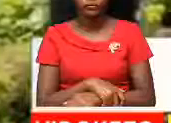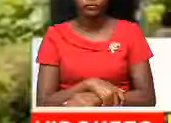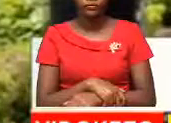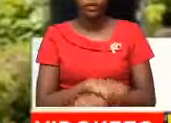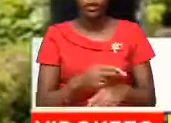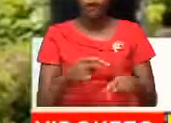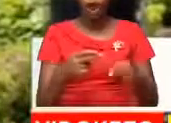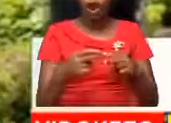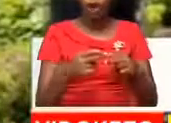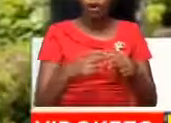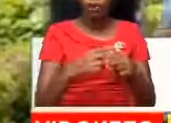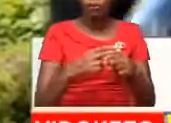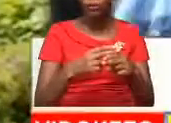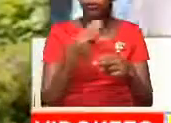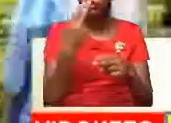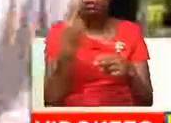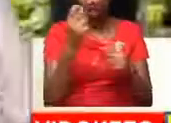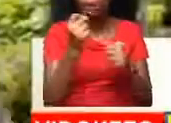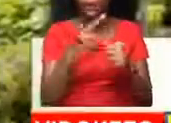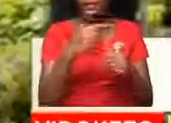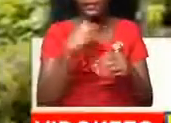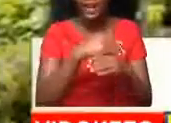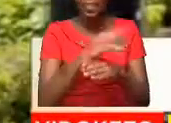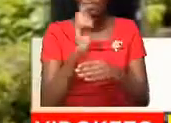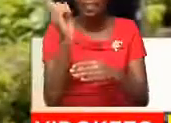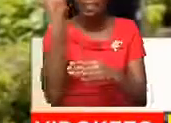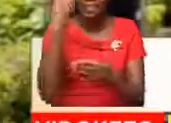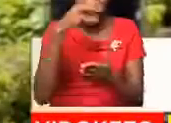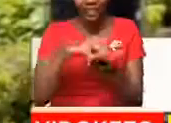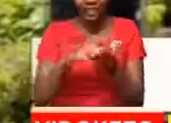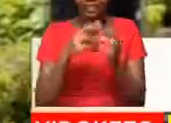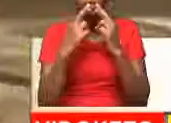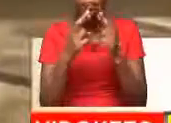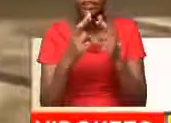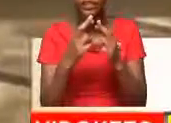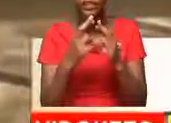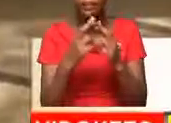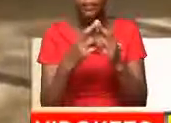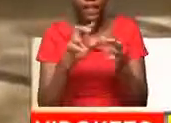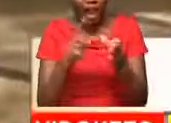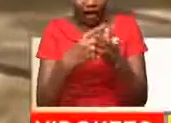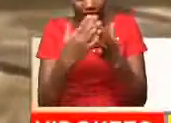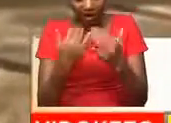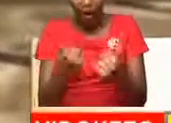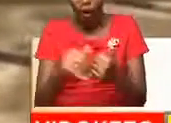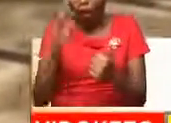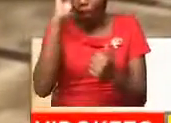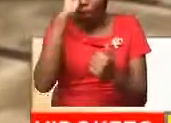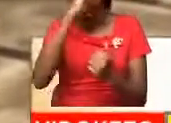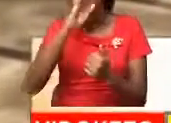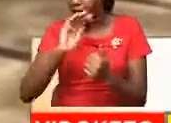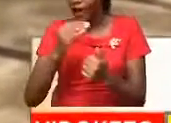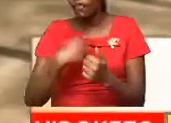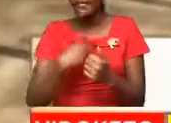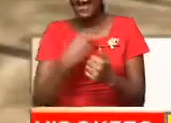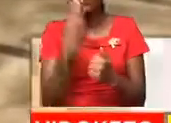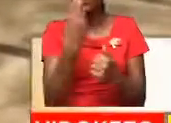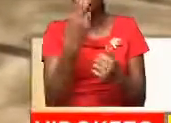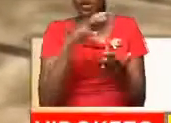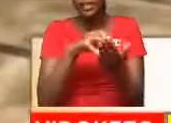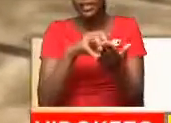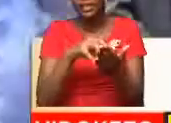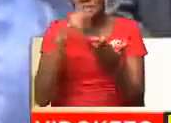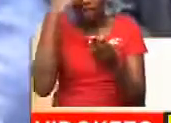Takriban miezi miwili baada ya kisa cha kwanza kuripotiwa nchini, na kaunti ya Bungoma sasa imeripoti visa viwili